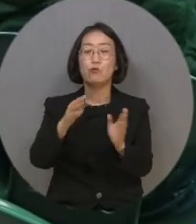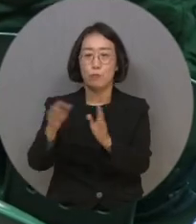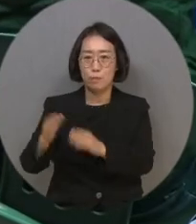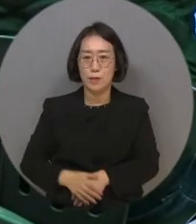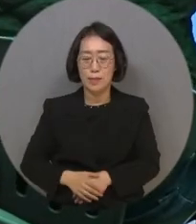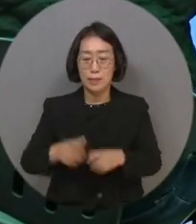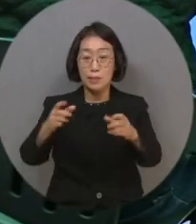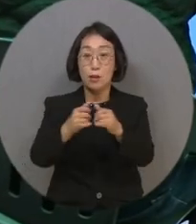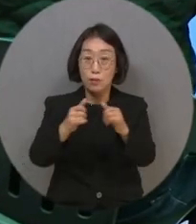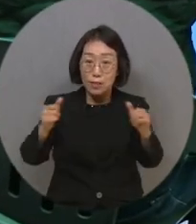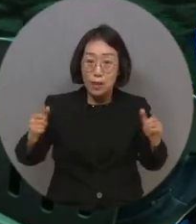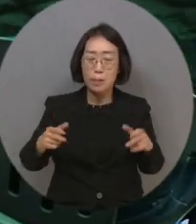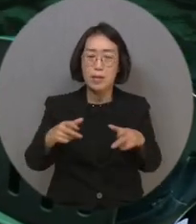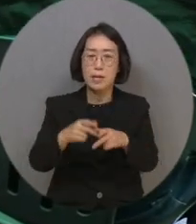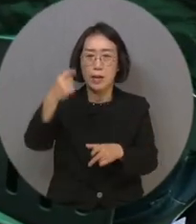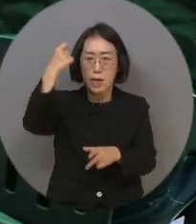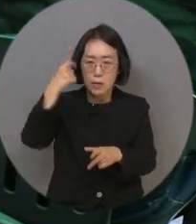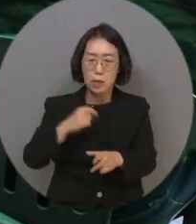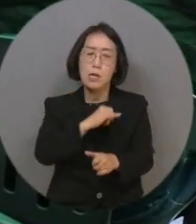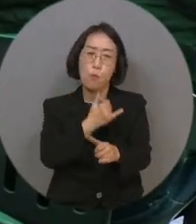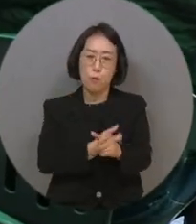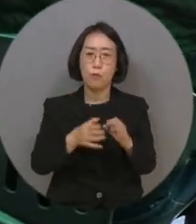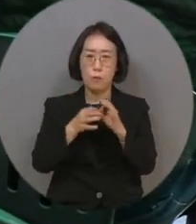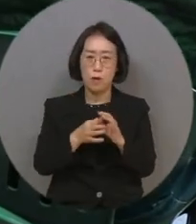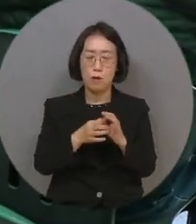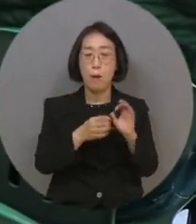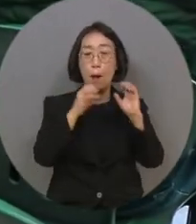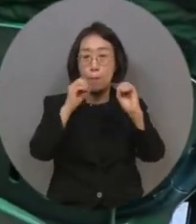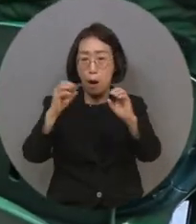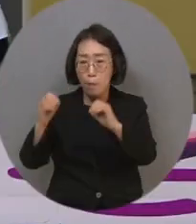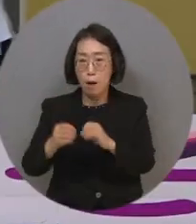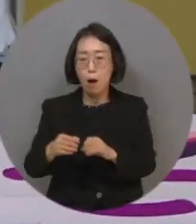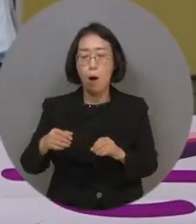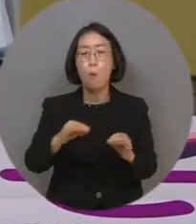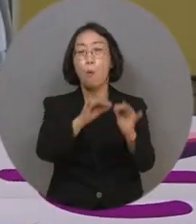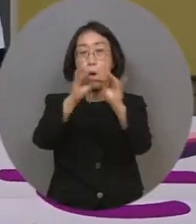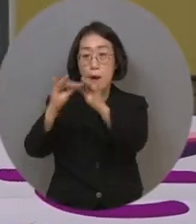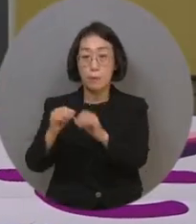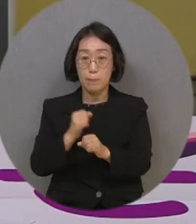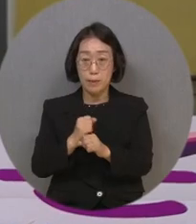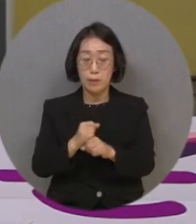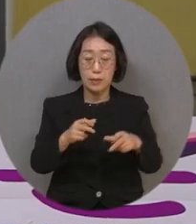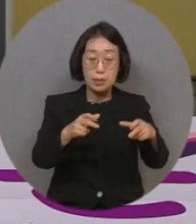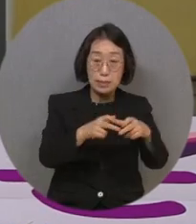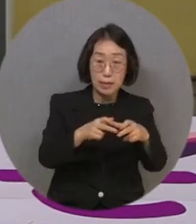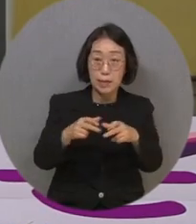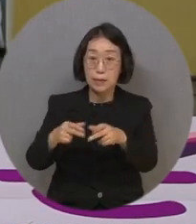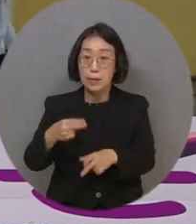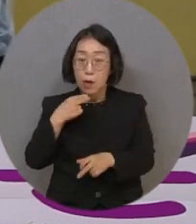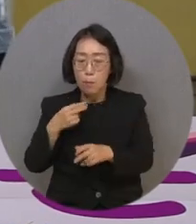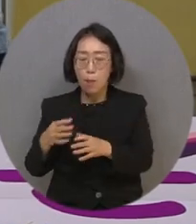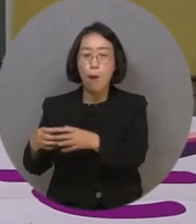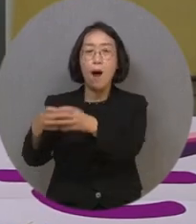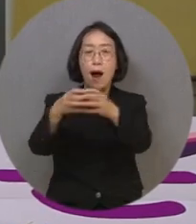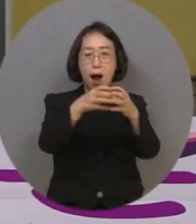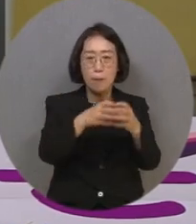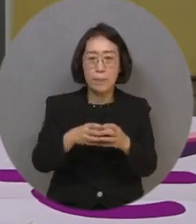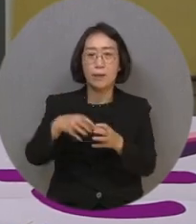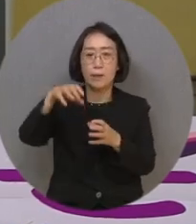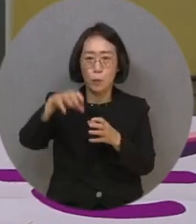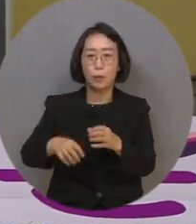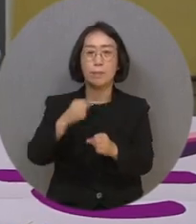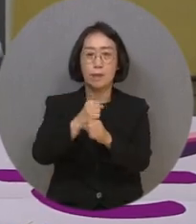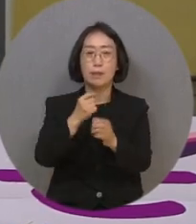시민들에게 장애인권 개념을 전파하고 문화적 공감대를 형성해 장애인과 비장애인이 화합하는 지역사회를